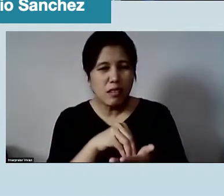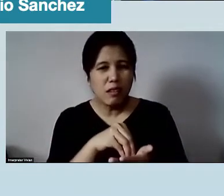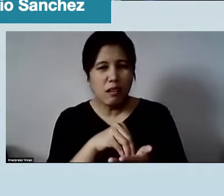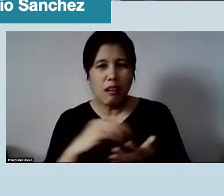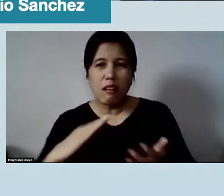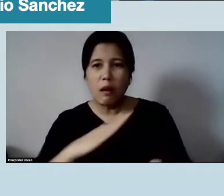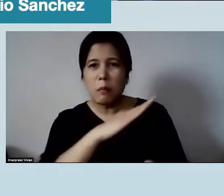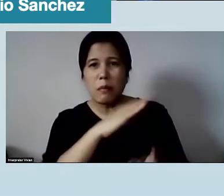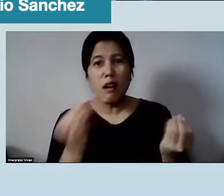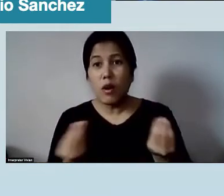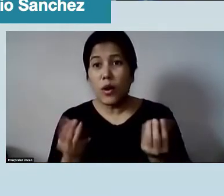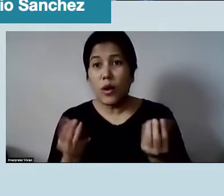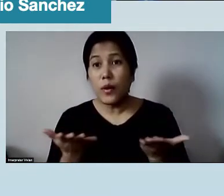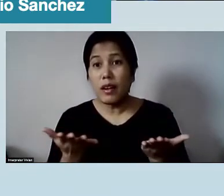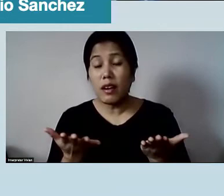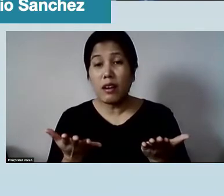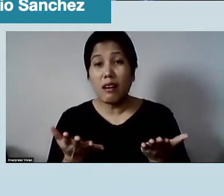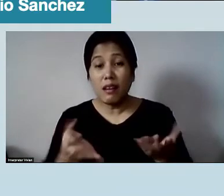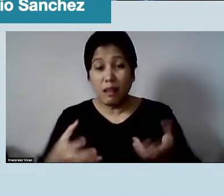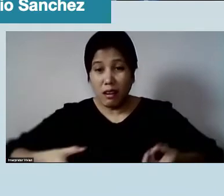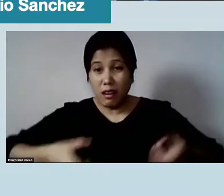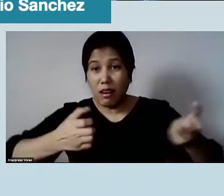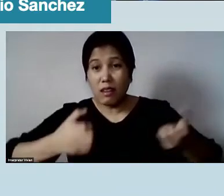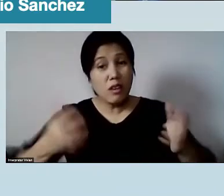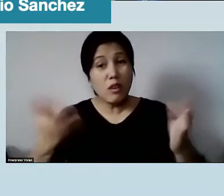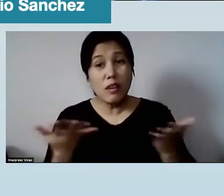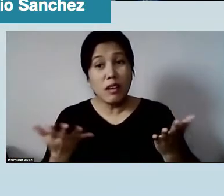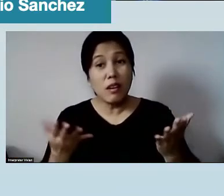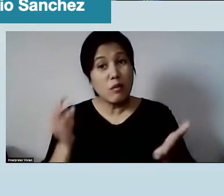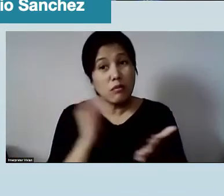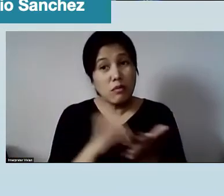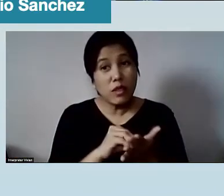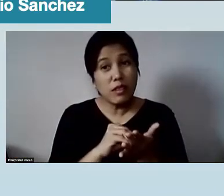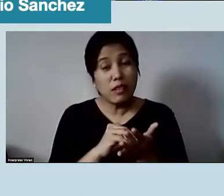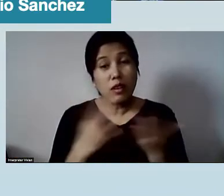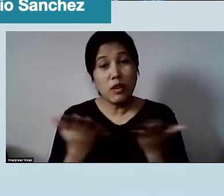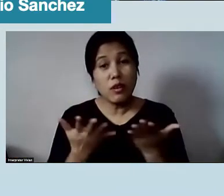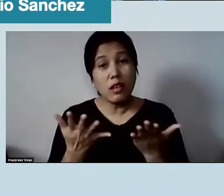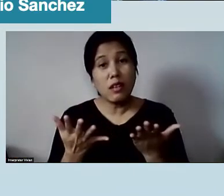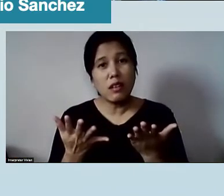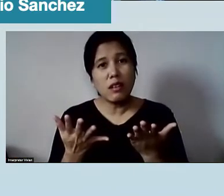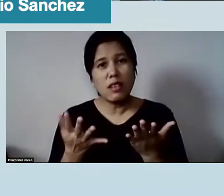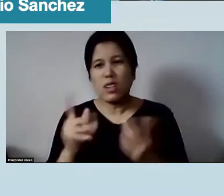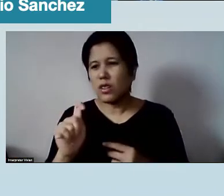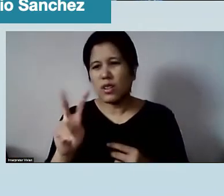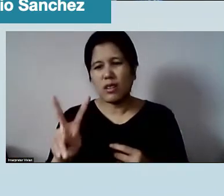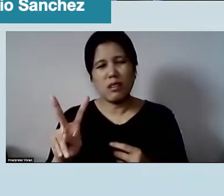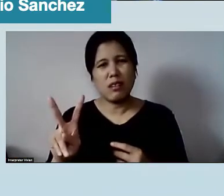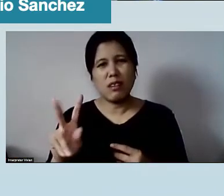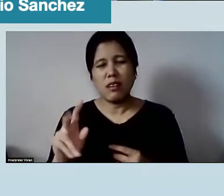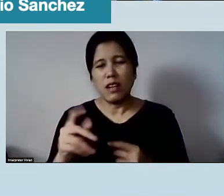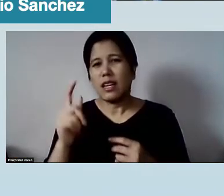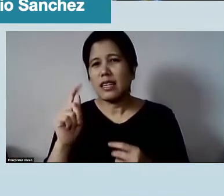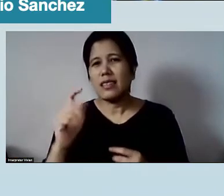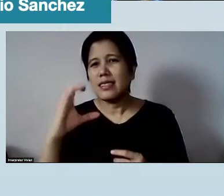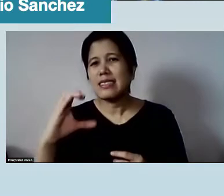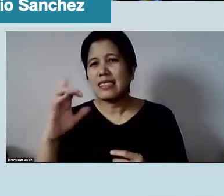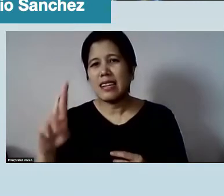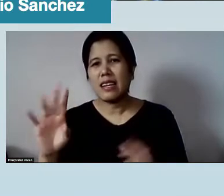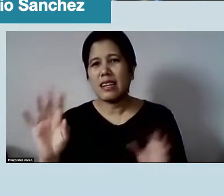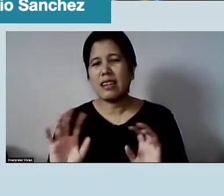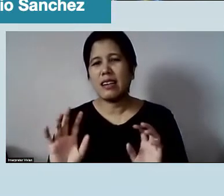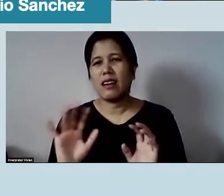rampa? Saan mo ilalagay yung mga handrail, rubber, yung toilet mo? Hindi tama yung specification mo